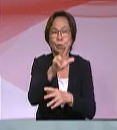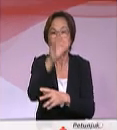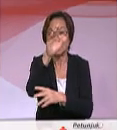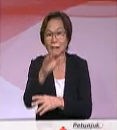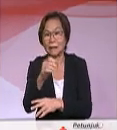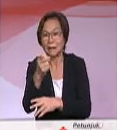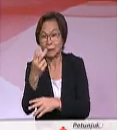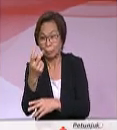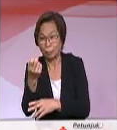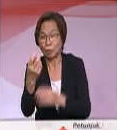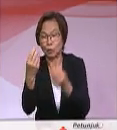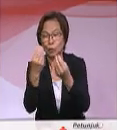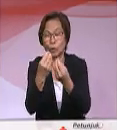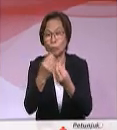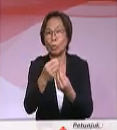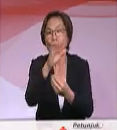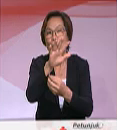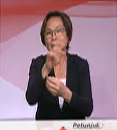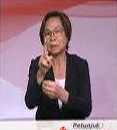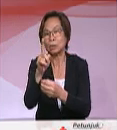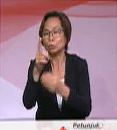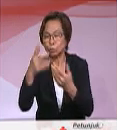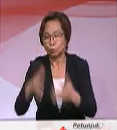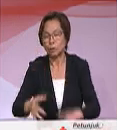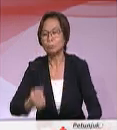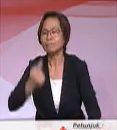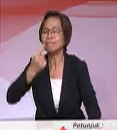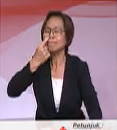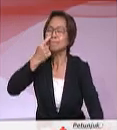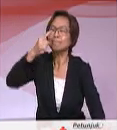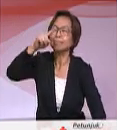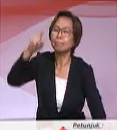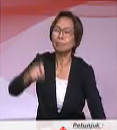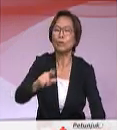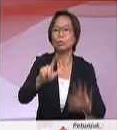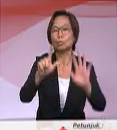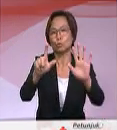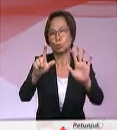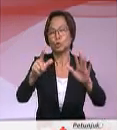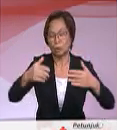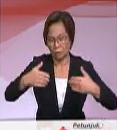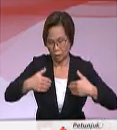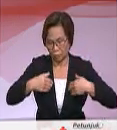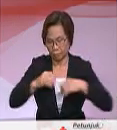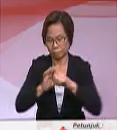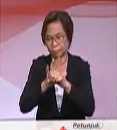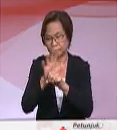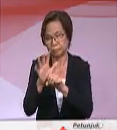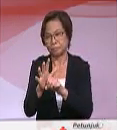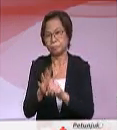Disember, sejumlah 51 individu telah disaring, di mana 7 kes telah dikesan positif.